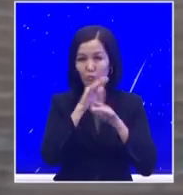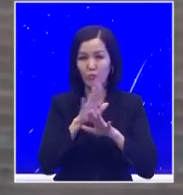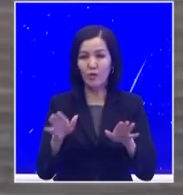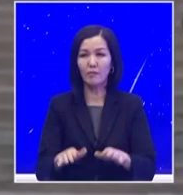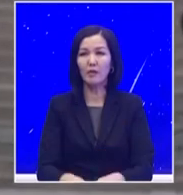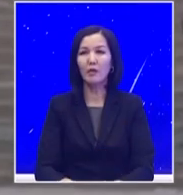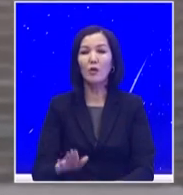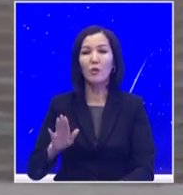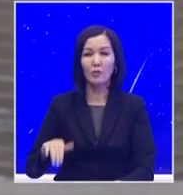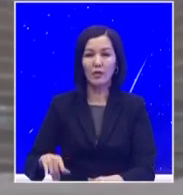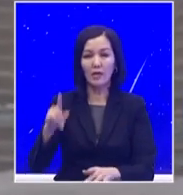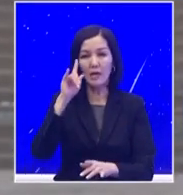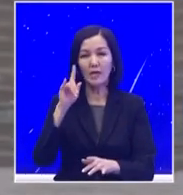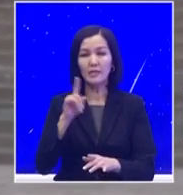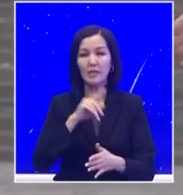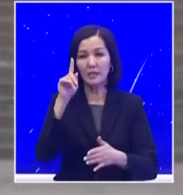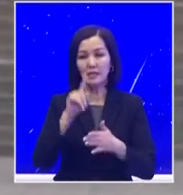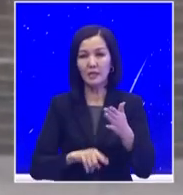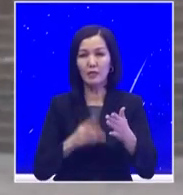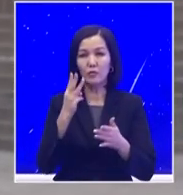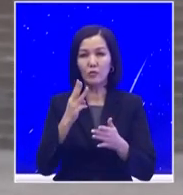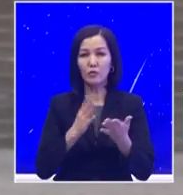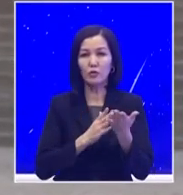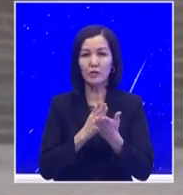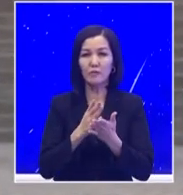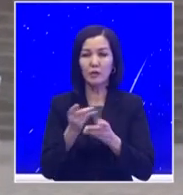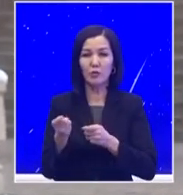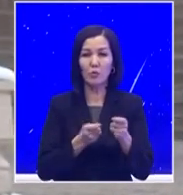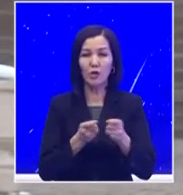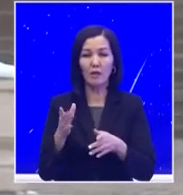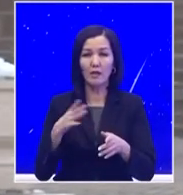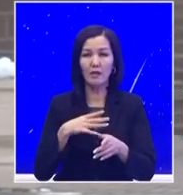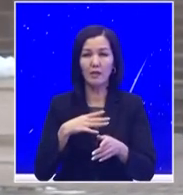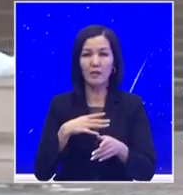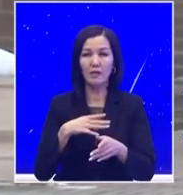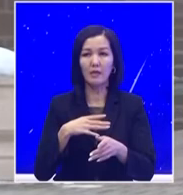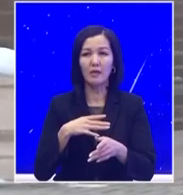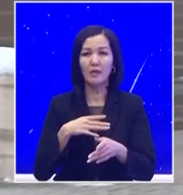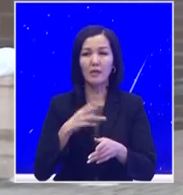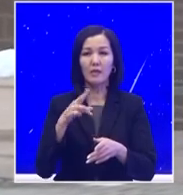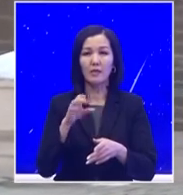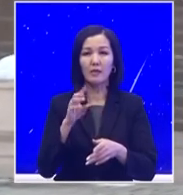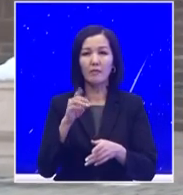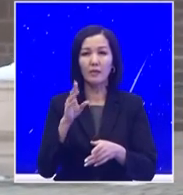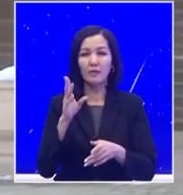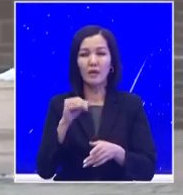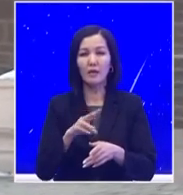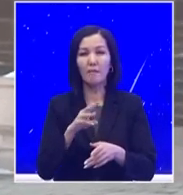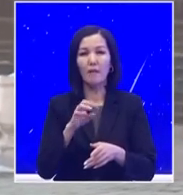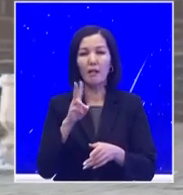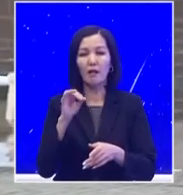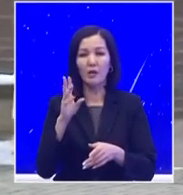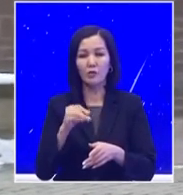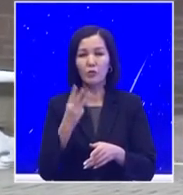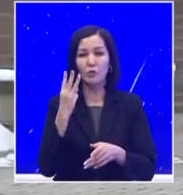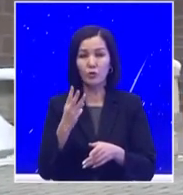Бұдан кейін Қазақстан мұсылмандар діни басқармасына үш мүфти төрағалық етті олар. Әпсәттар Қажы Дербісәлі, Ержан Қажы Малғажыұлы.